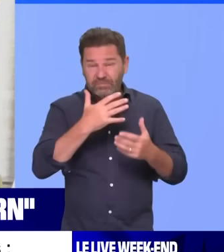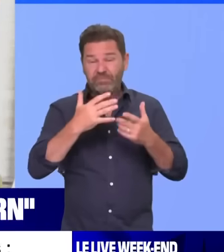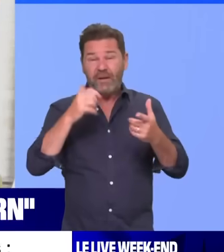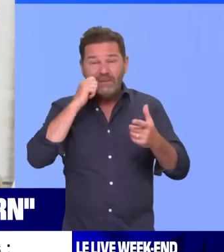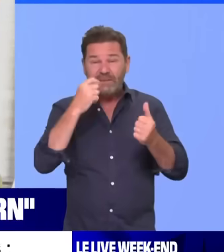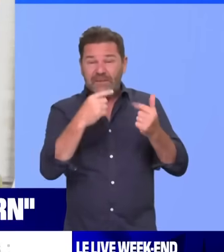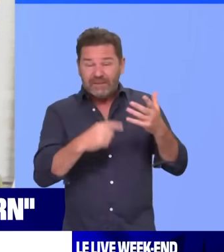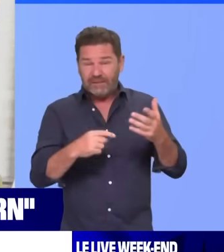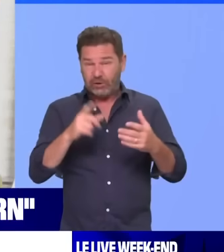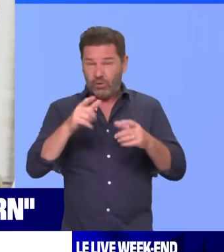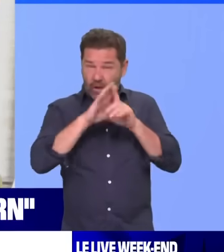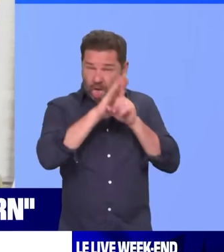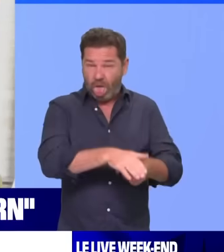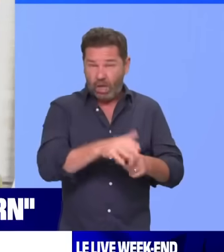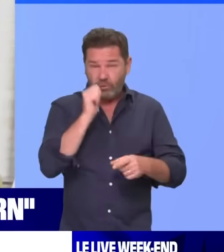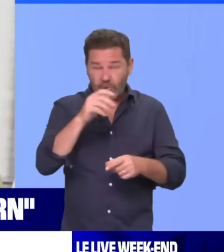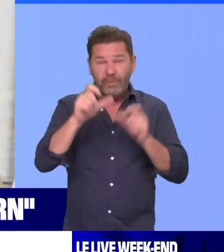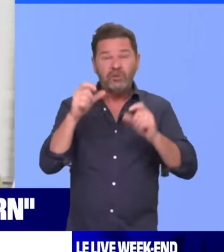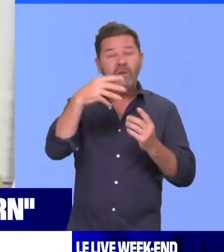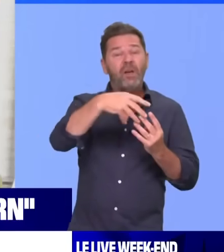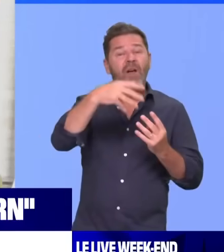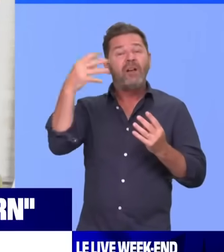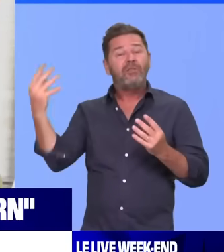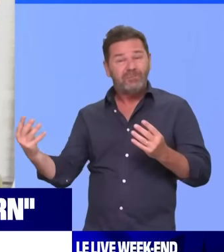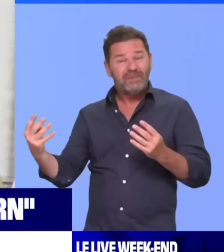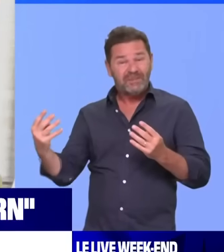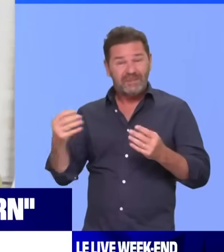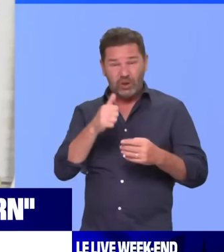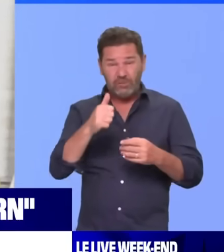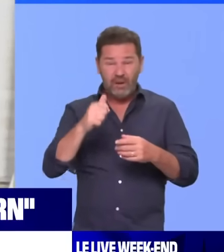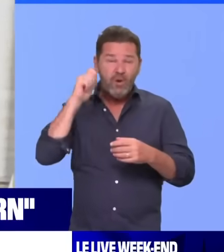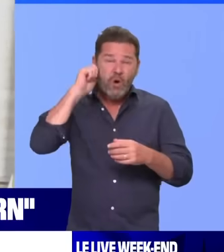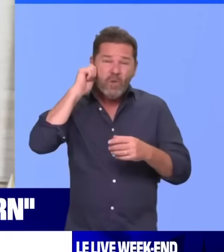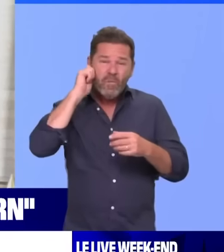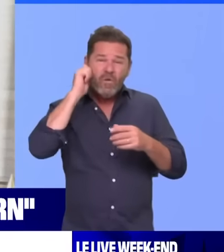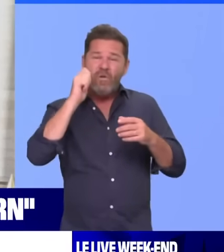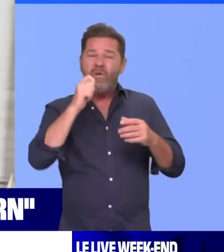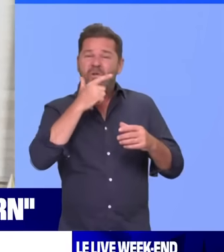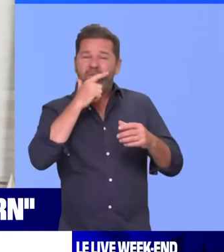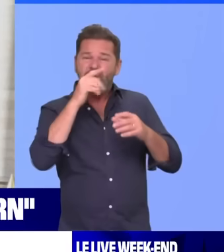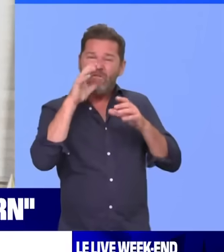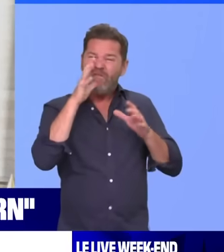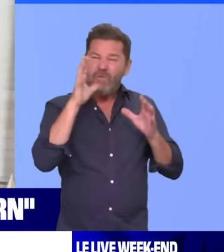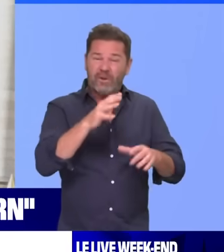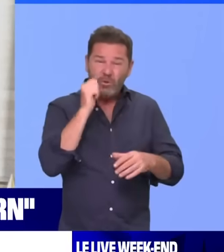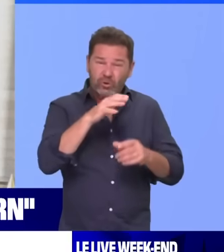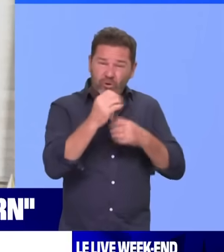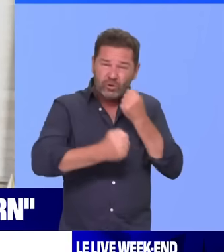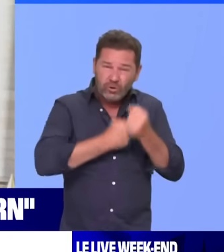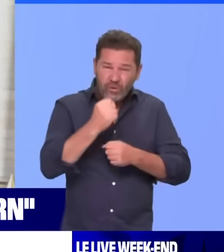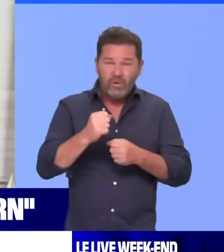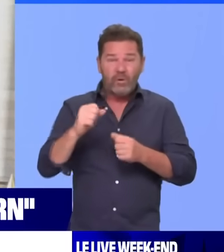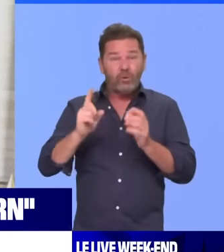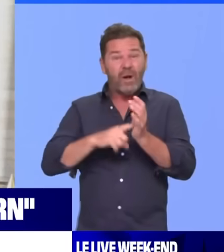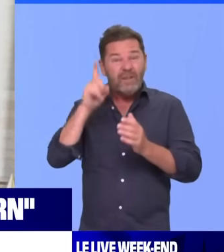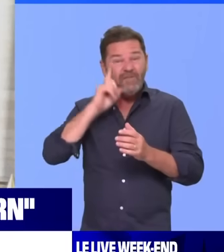débridé ce sont les personnes LGBT qui subissent l'homophobie au quotidien ce sont les droits des femmes qui vont être saccagés les budgets des